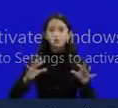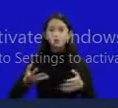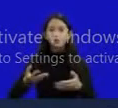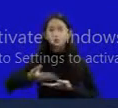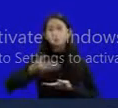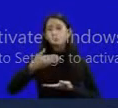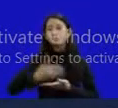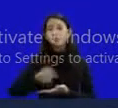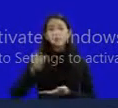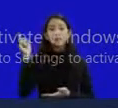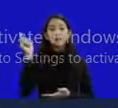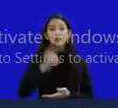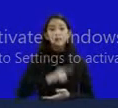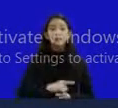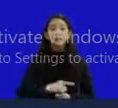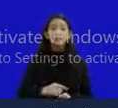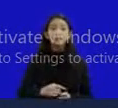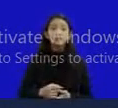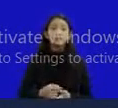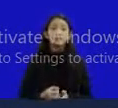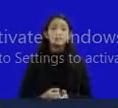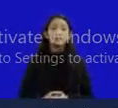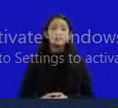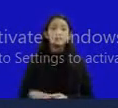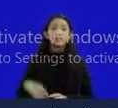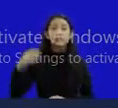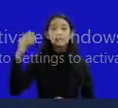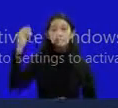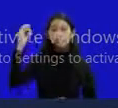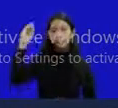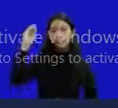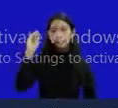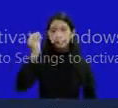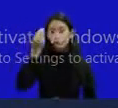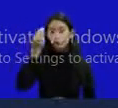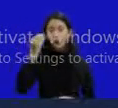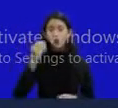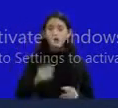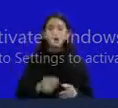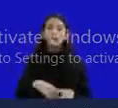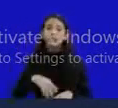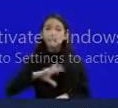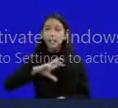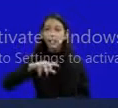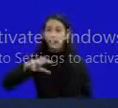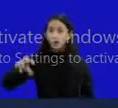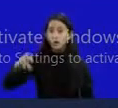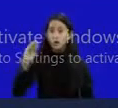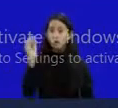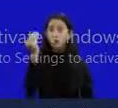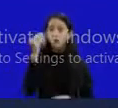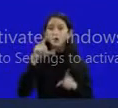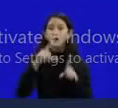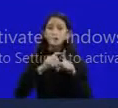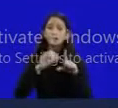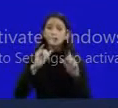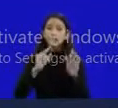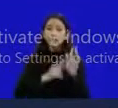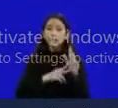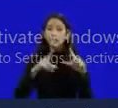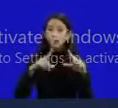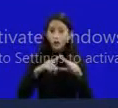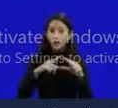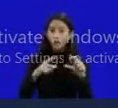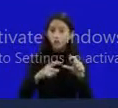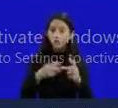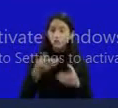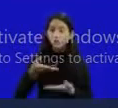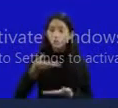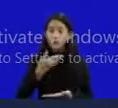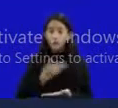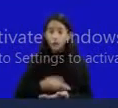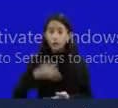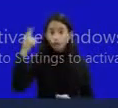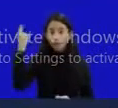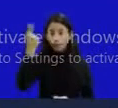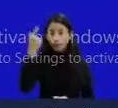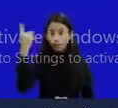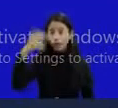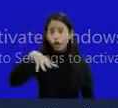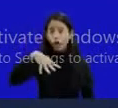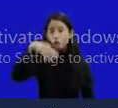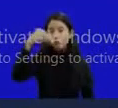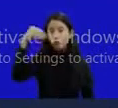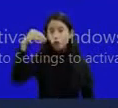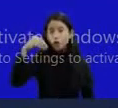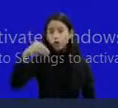permintaan dari berbagai macam kepala daerah kepala dinas untuk meminta pada pemerintah pusat bahwa